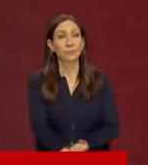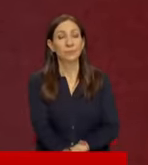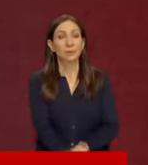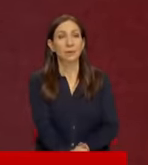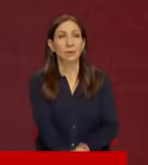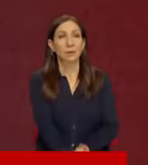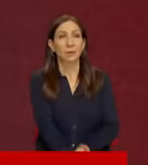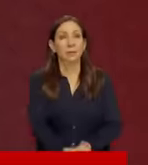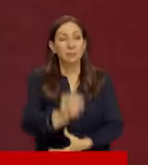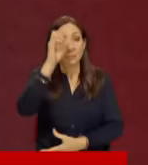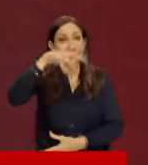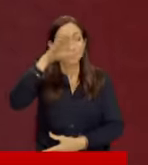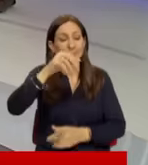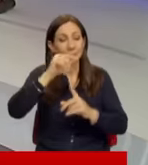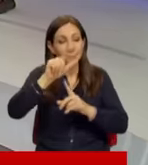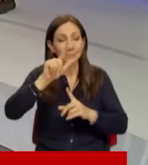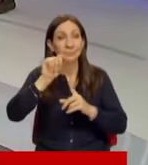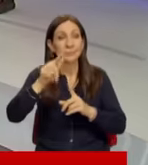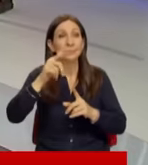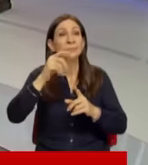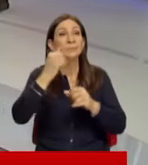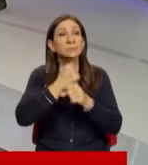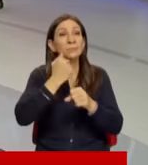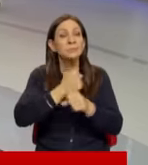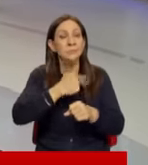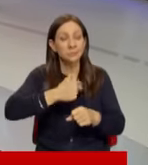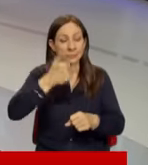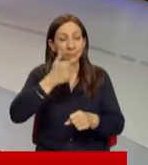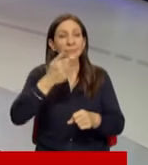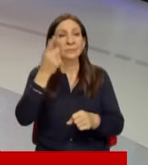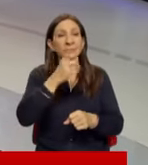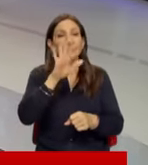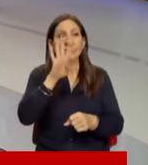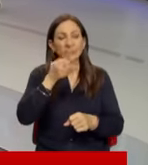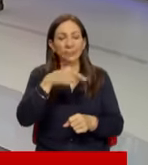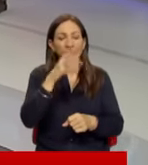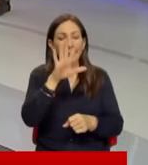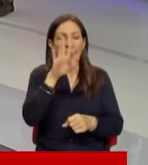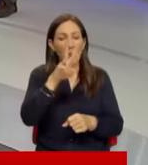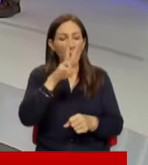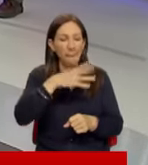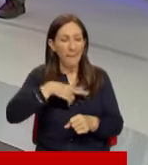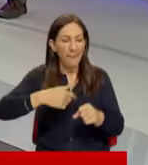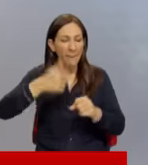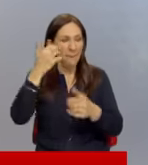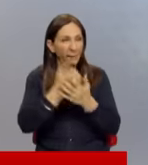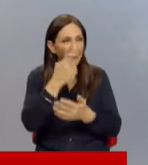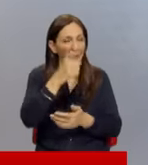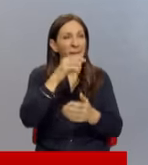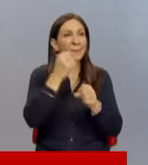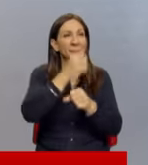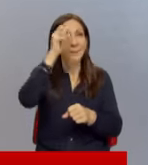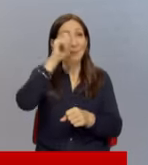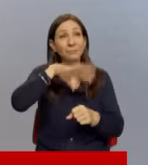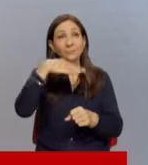Madenci illerine ve ilçelerine Zonguldak Belediye Başkanlığı'nda Tahsin Erdem %54,52 ile belediye başkanı seçildi.